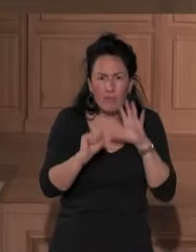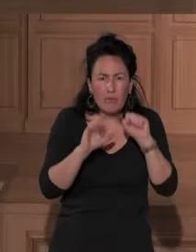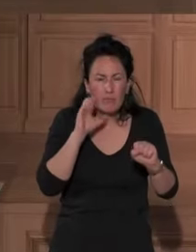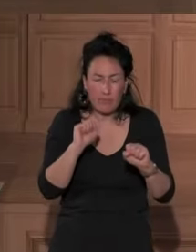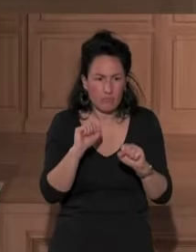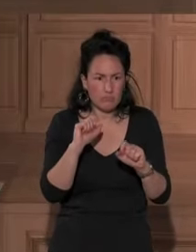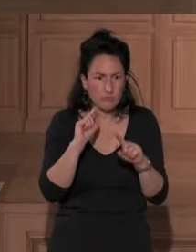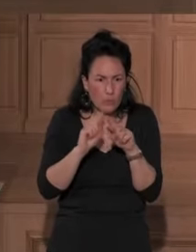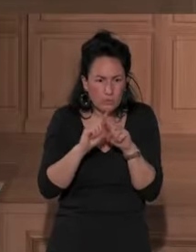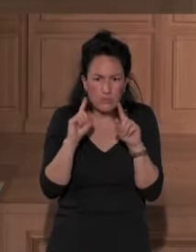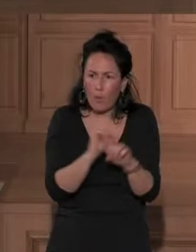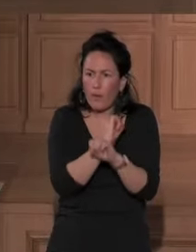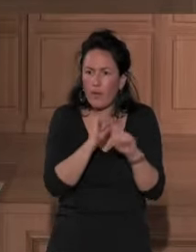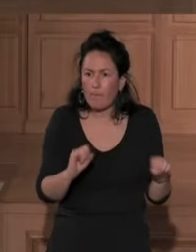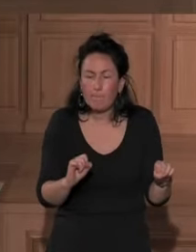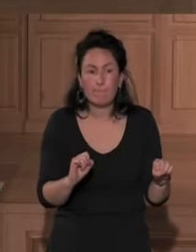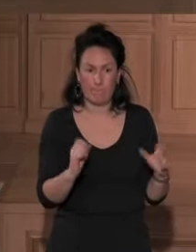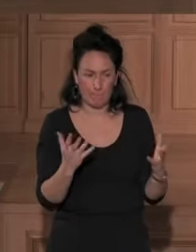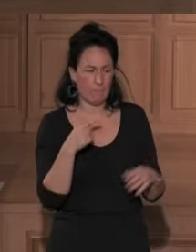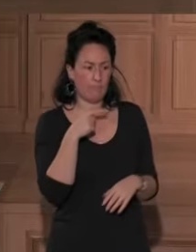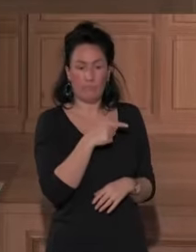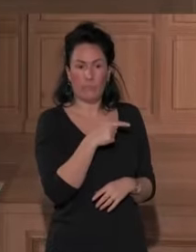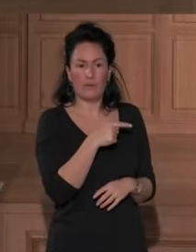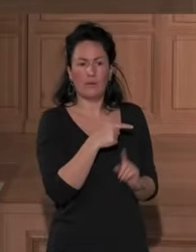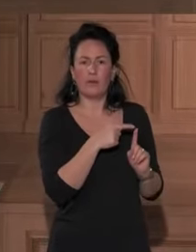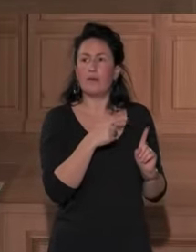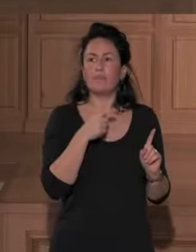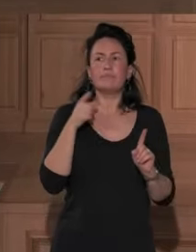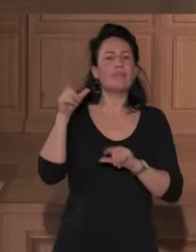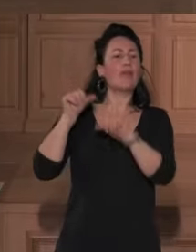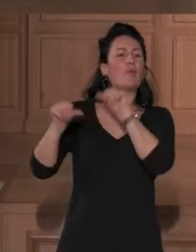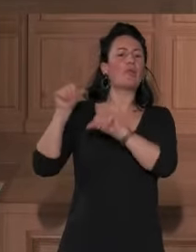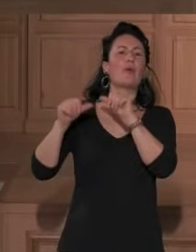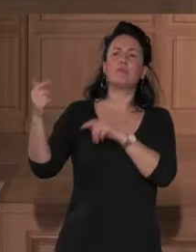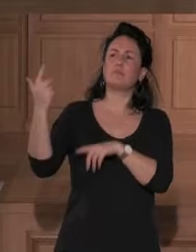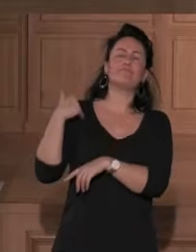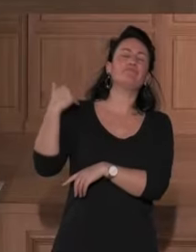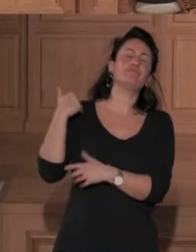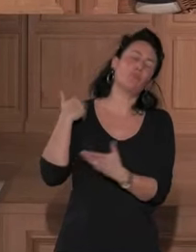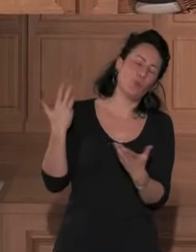Ah oui. Et donc, si vous voulez, c'est pas qu'il nous court après, c'est pas tellement, mais